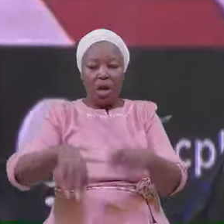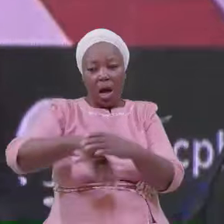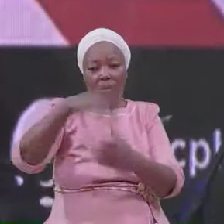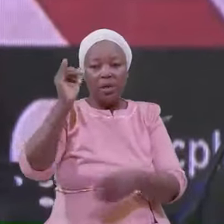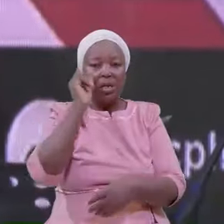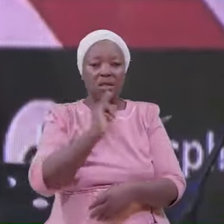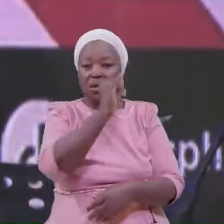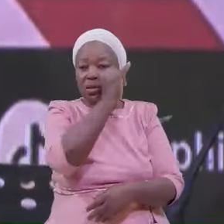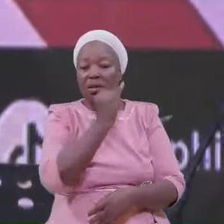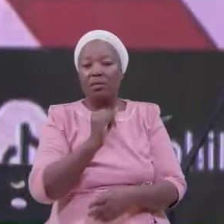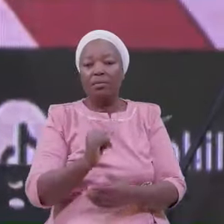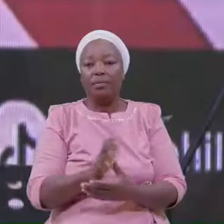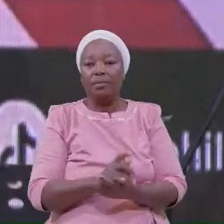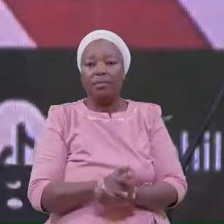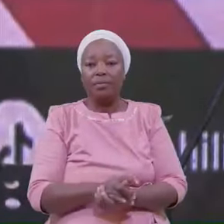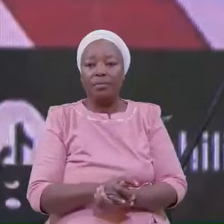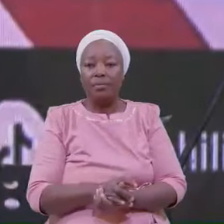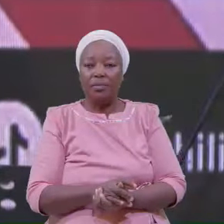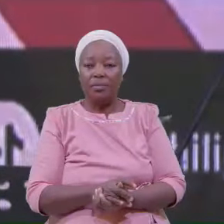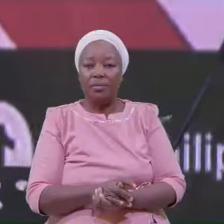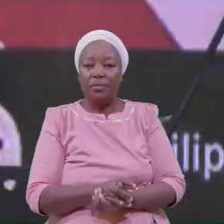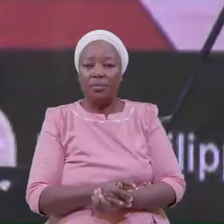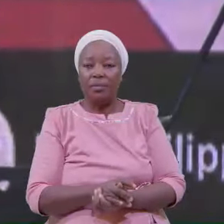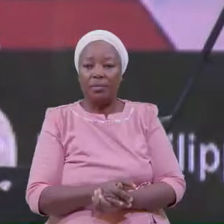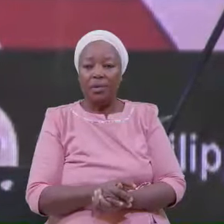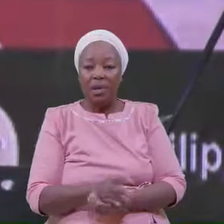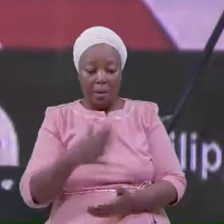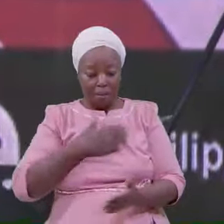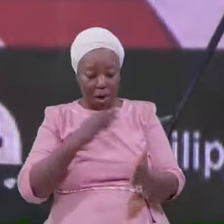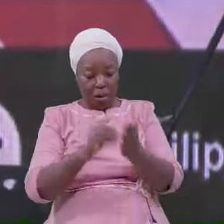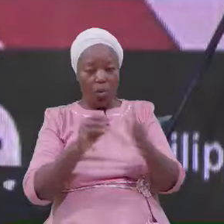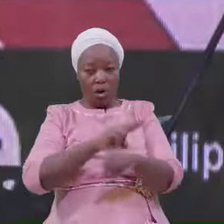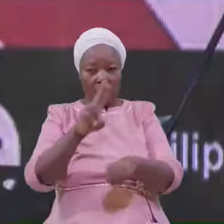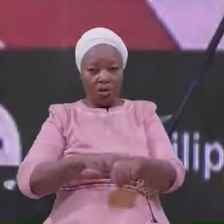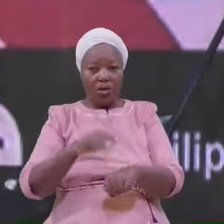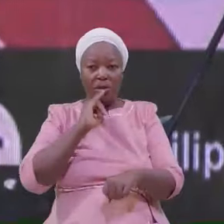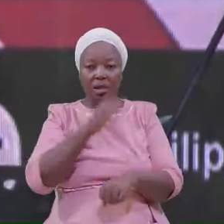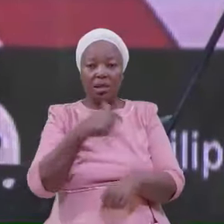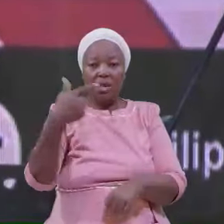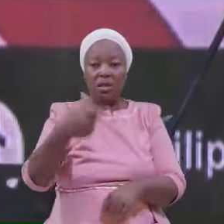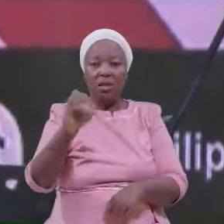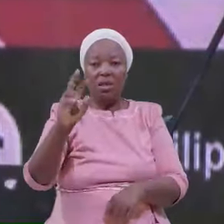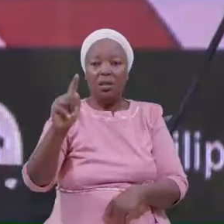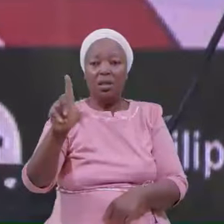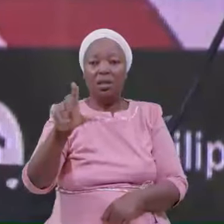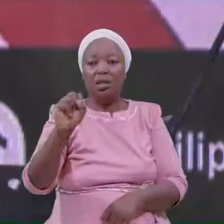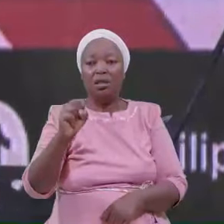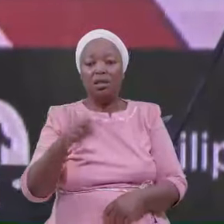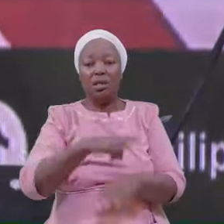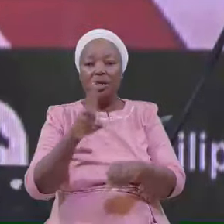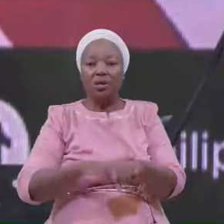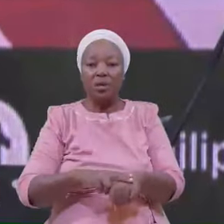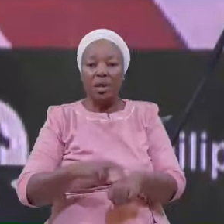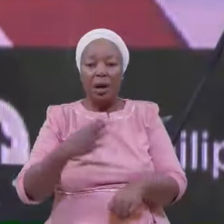hentil, ito yung mga hindi Hudyo. My own nation, a Gentile nation. Kahit na anong bansa. My own